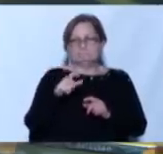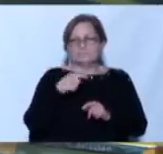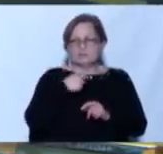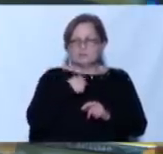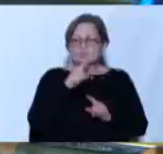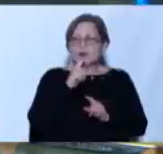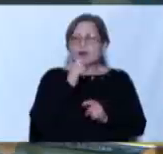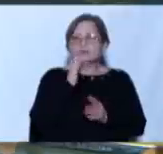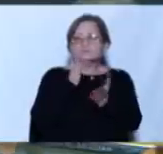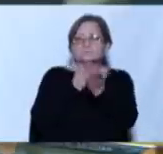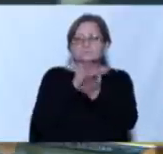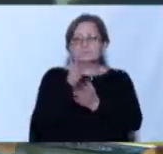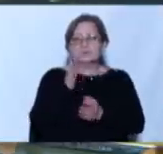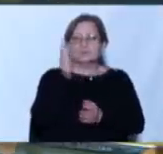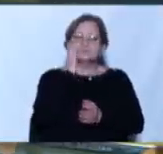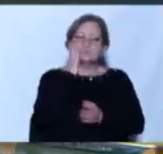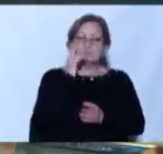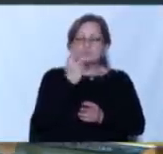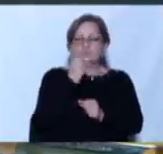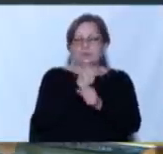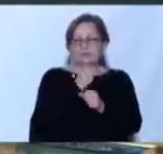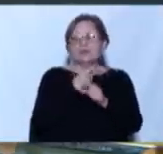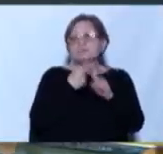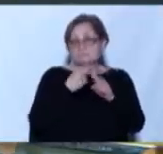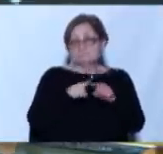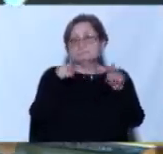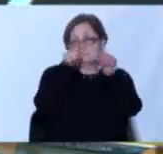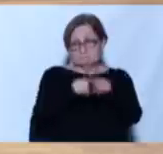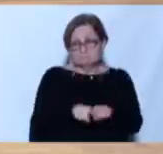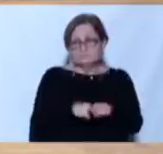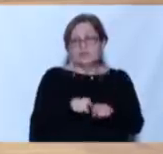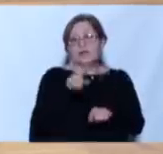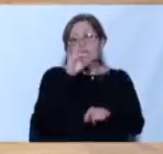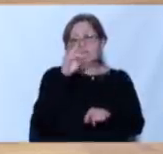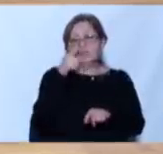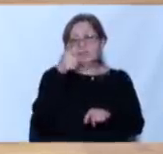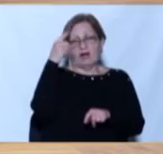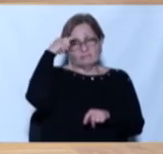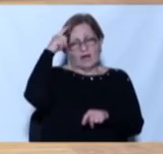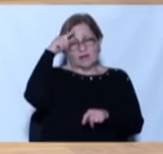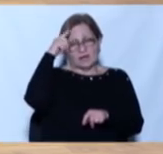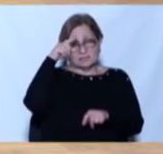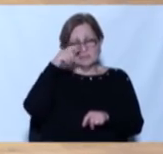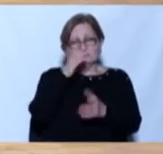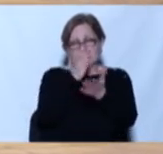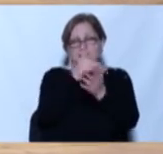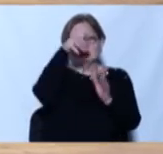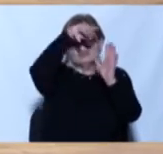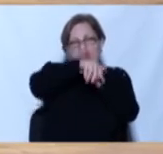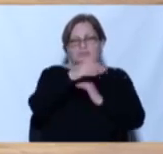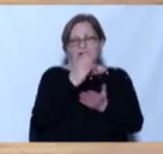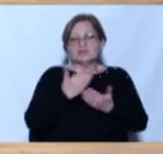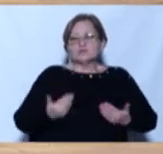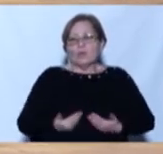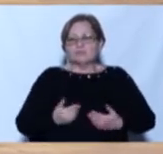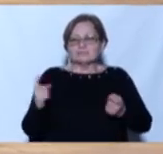ჩვენ ვისაუბრებთ. აი სწორედ ამიგავარაკებში ნახავთ, ამიგავარაკებში, სადაც იქნება ცხოვრებისეული ვითარებები და აი